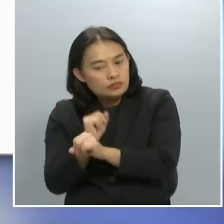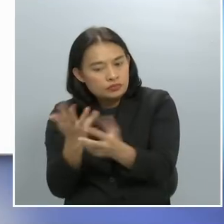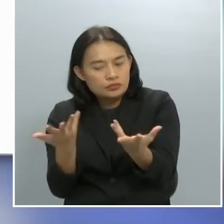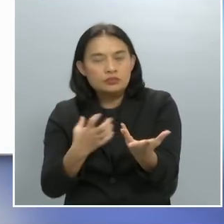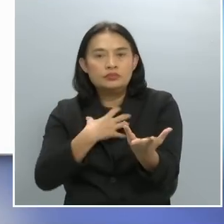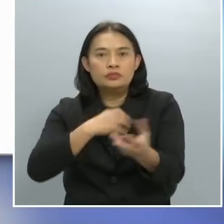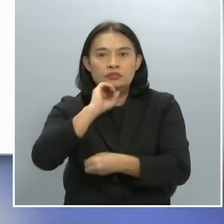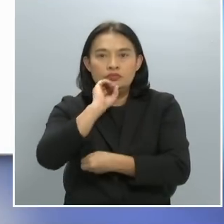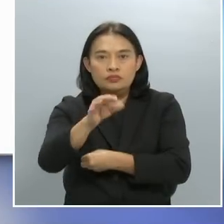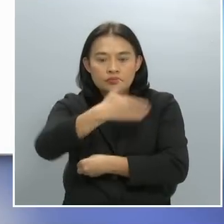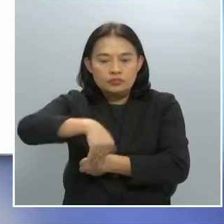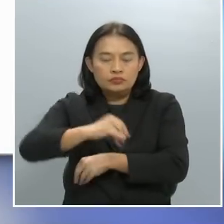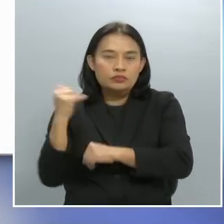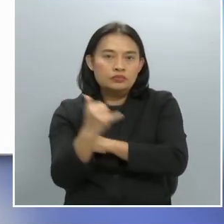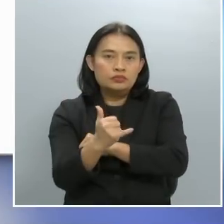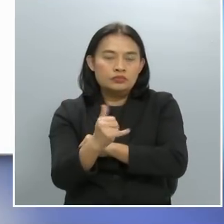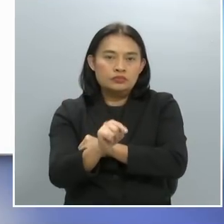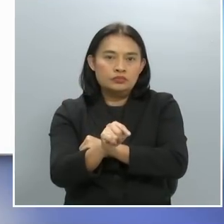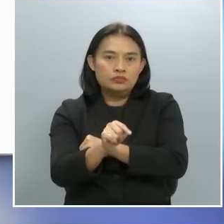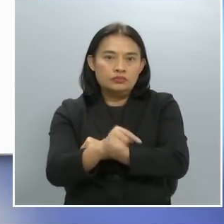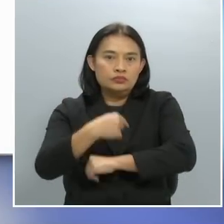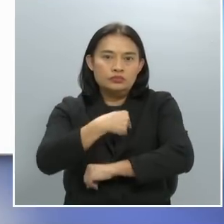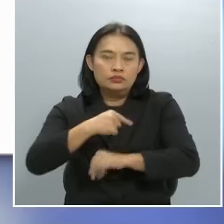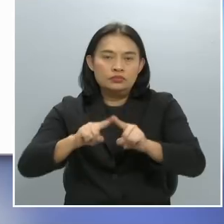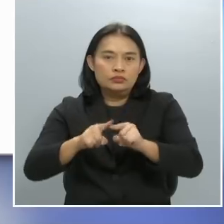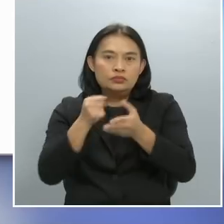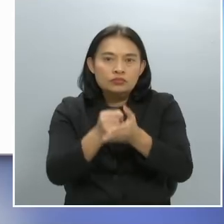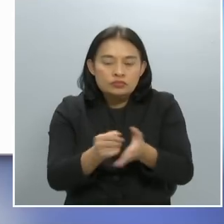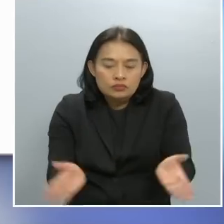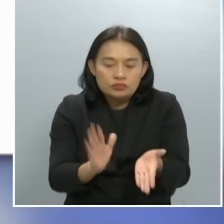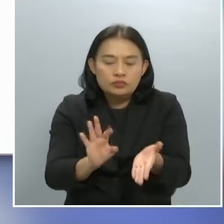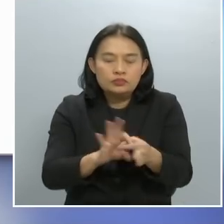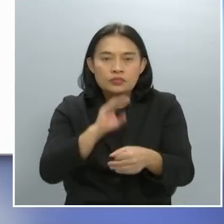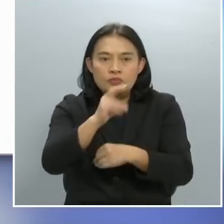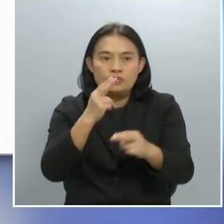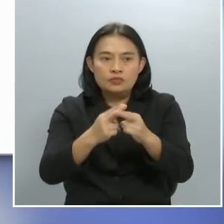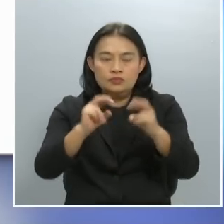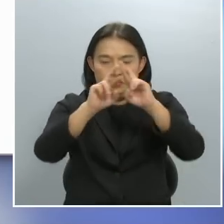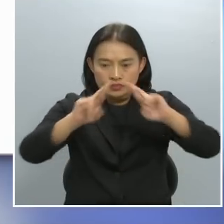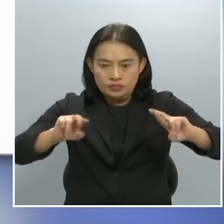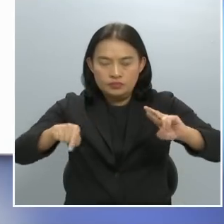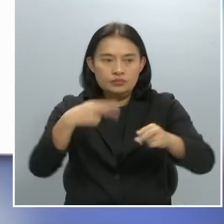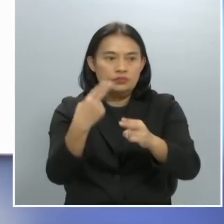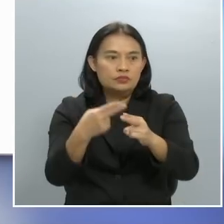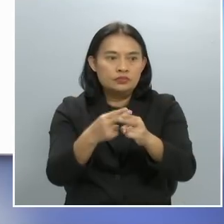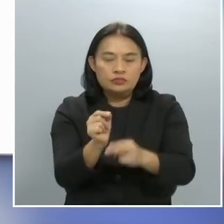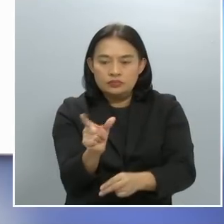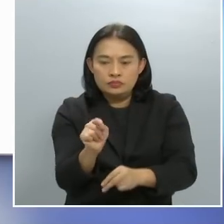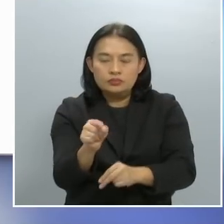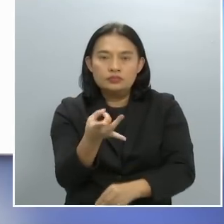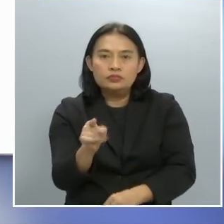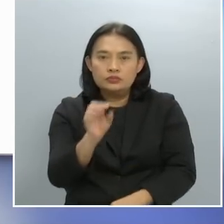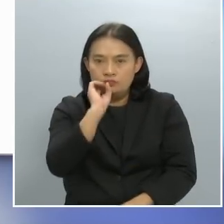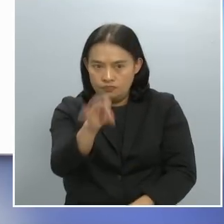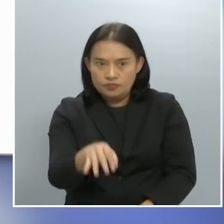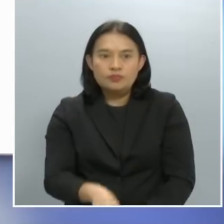ให้ทุกคนไม่ไปสนับสนุนแล้วก็บอกชื่อของร้านสักด้วยว่าขึ้นชื่อด้วยตัวอะไรนะคะ